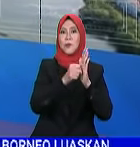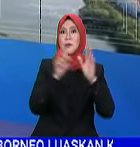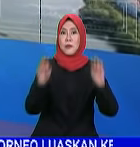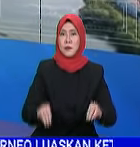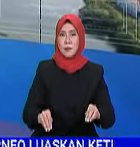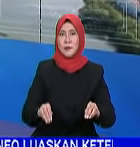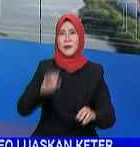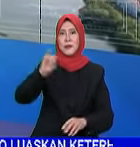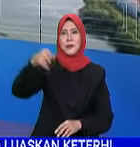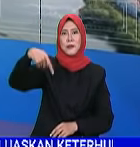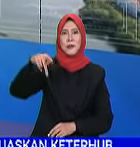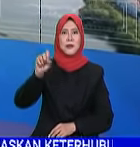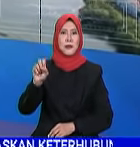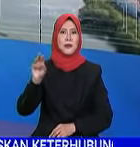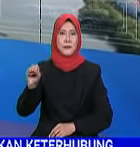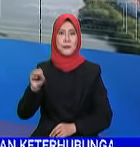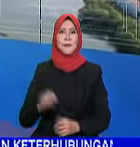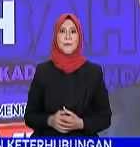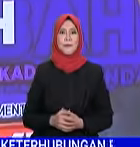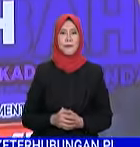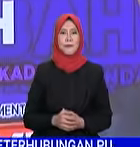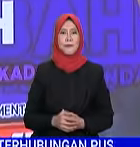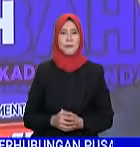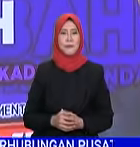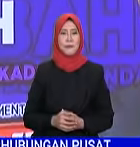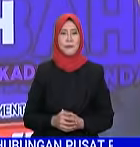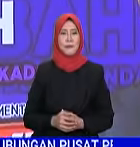Manusia JPSM.